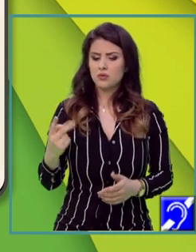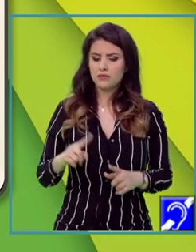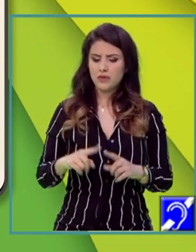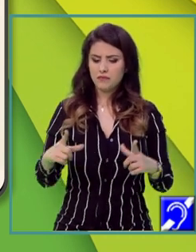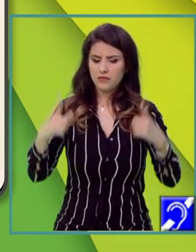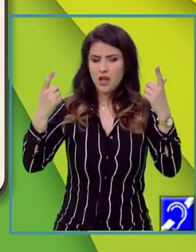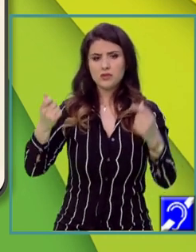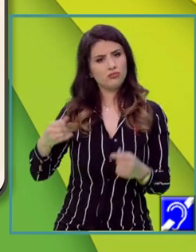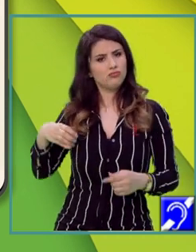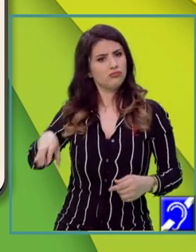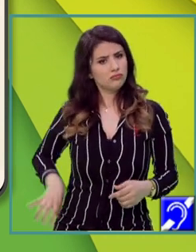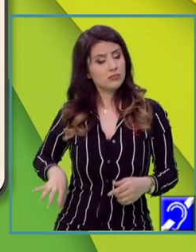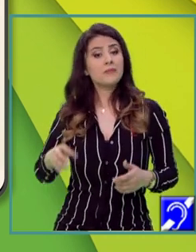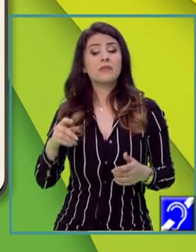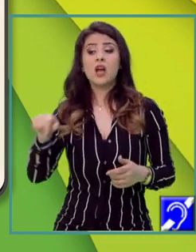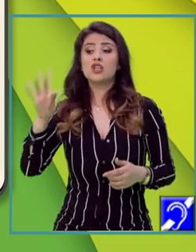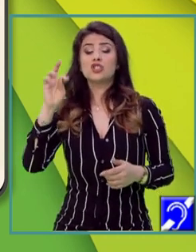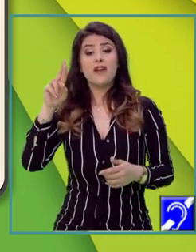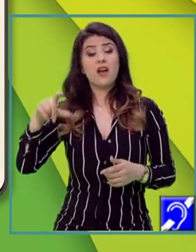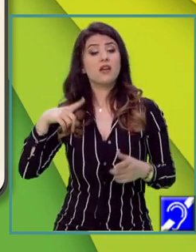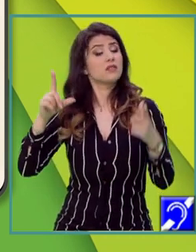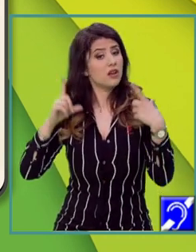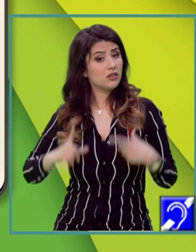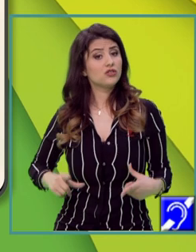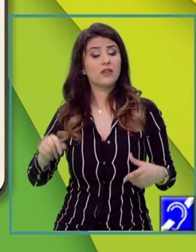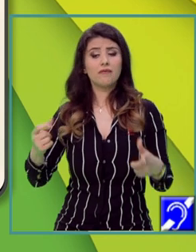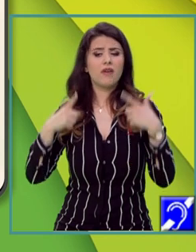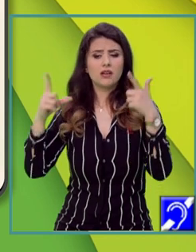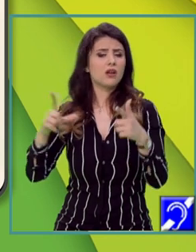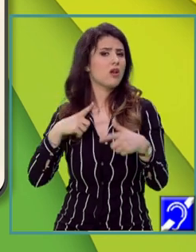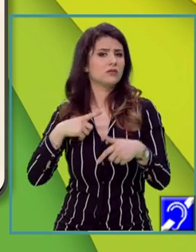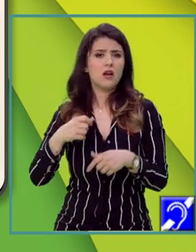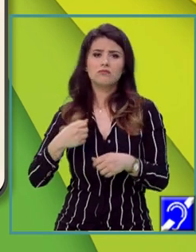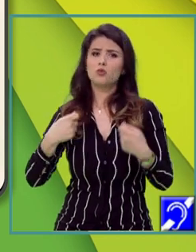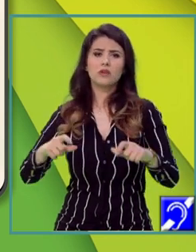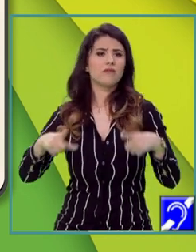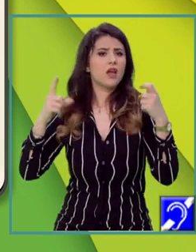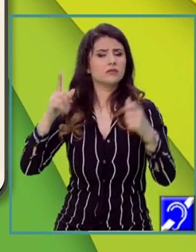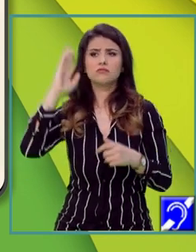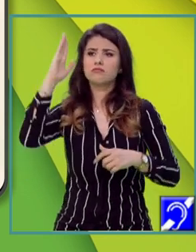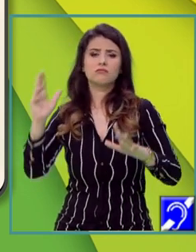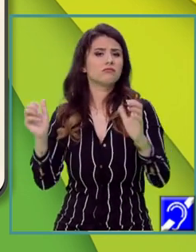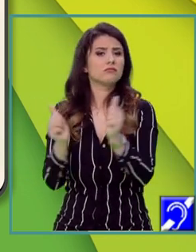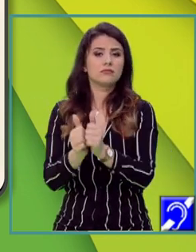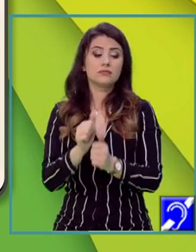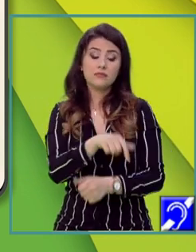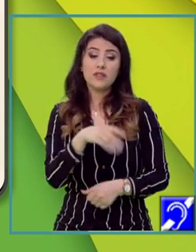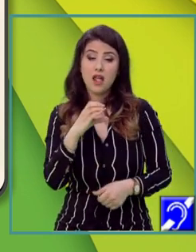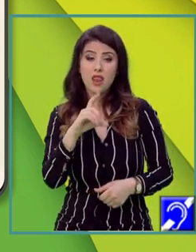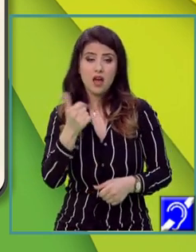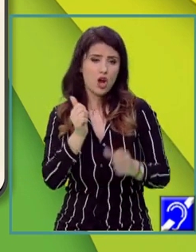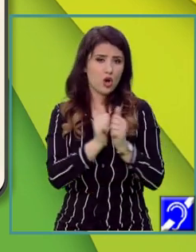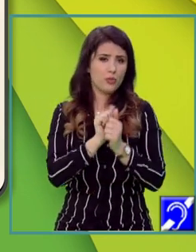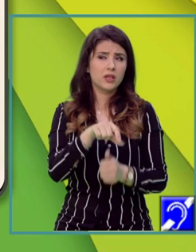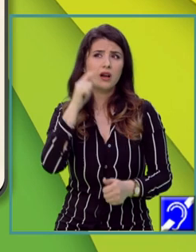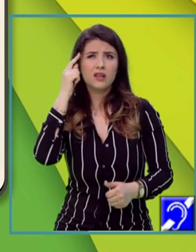Ștefan este liniștit în măsura în care traiul lor este asigurat chiar Ela spirit pragmatic se gândește